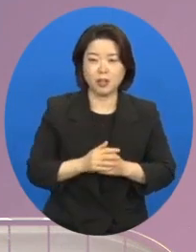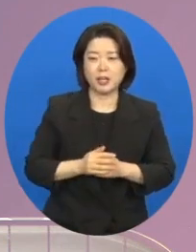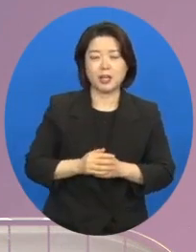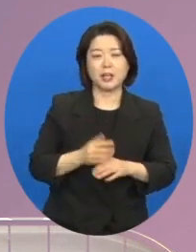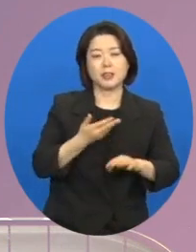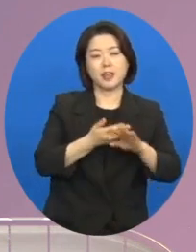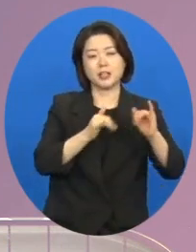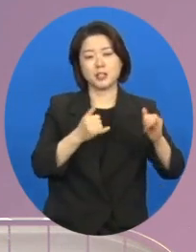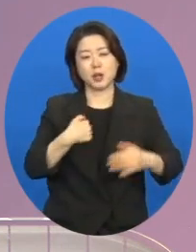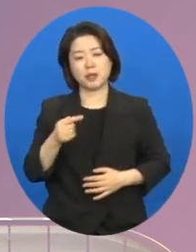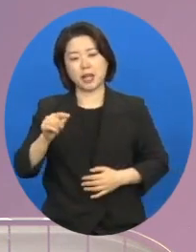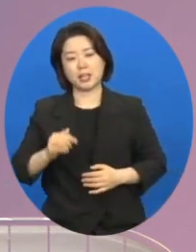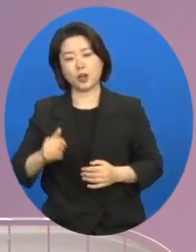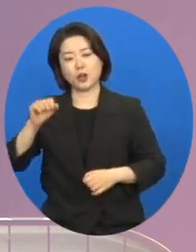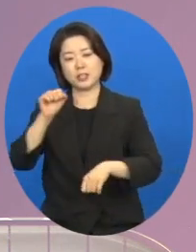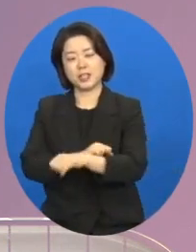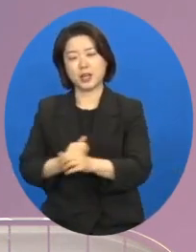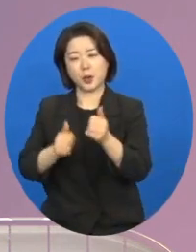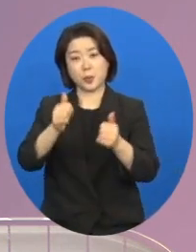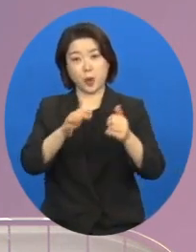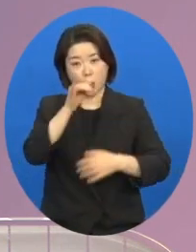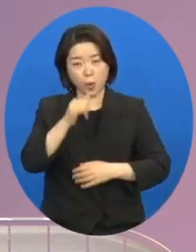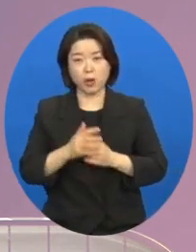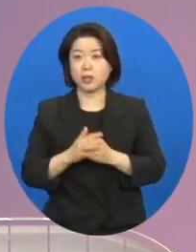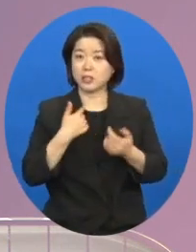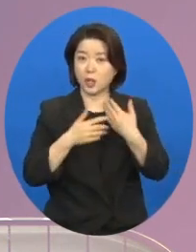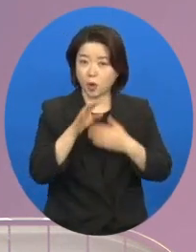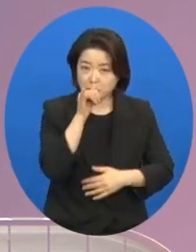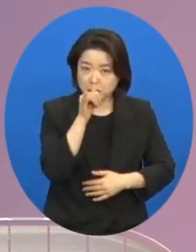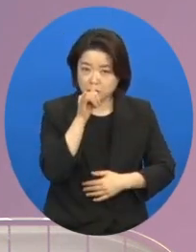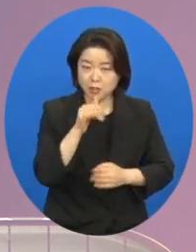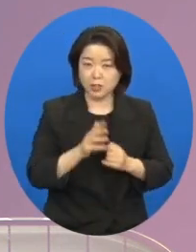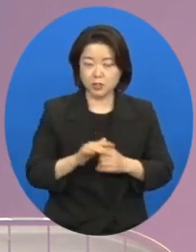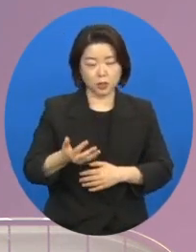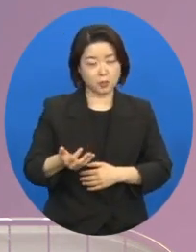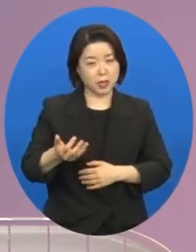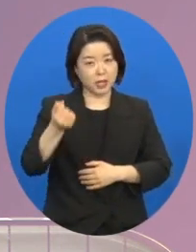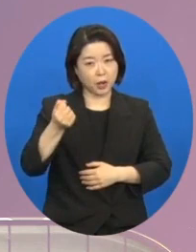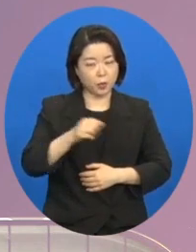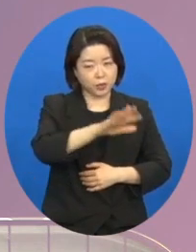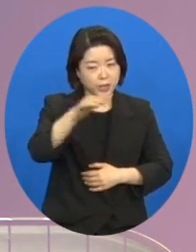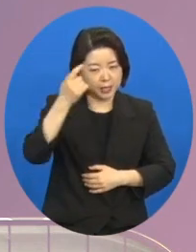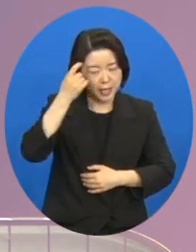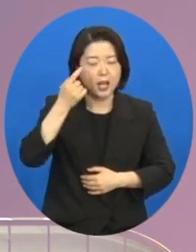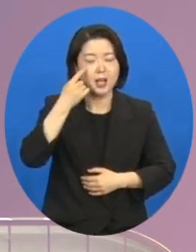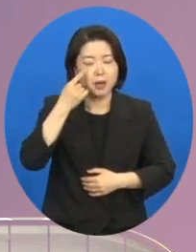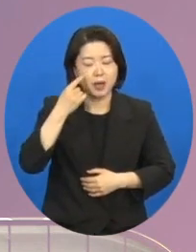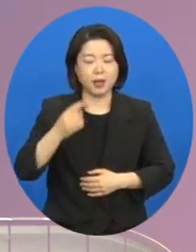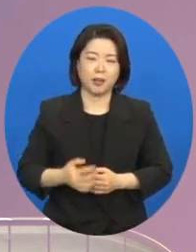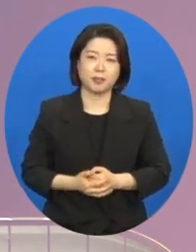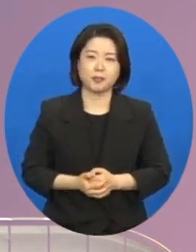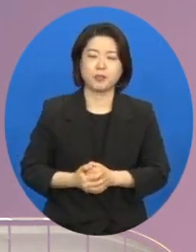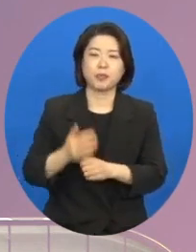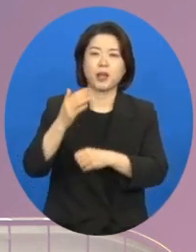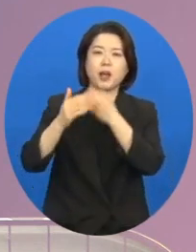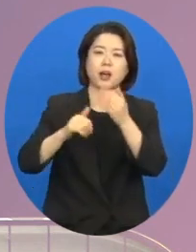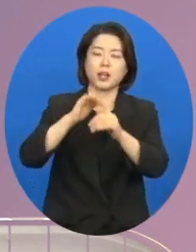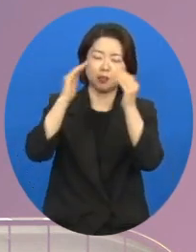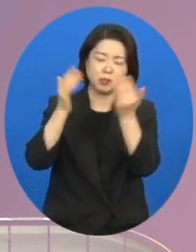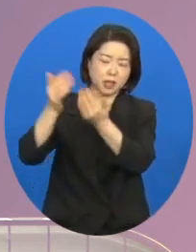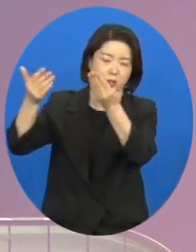할 수 있어 하건 그런 것들이 있으실 거예요. 경험이 있으십니까? 여러분들이 갖고 계신 거 다 생각해 보세요. 하나님이 다 주신